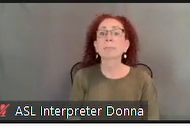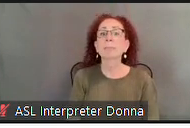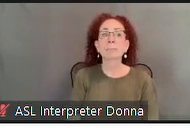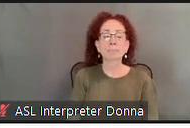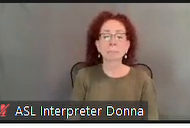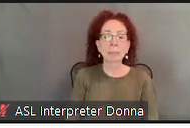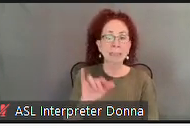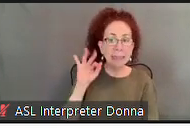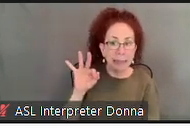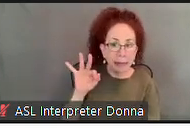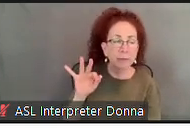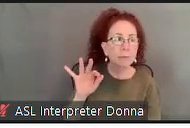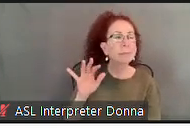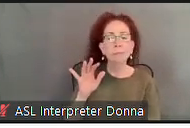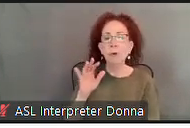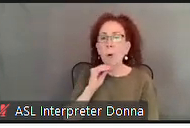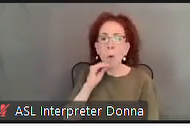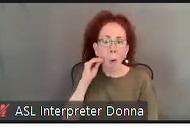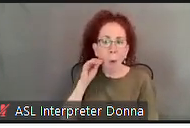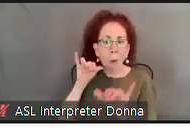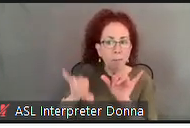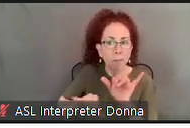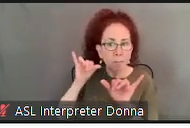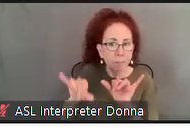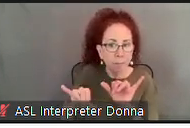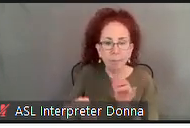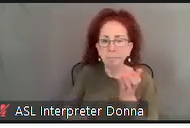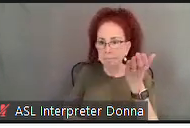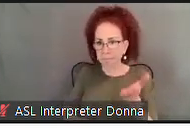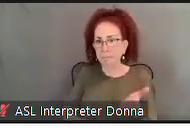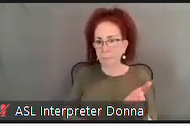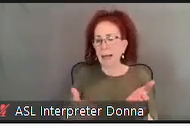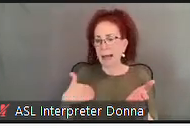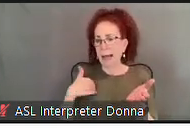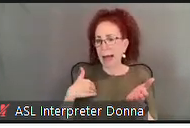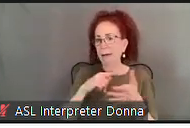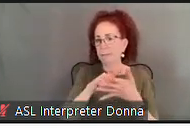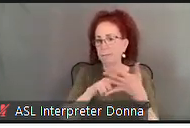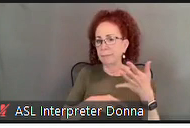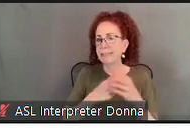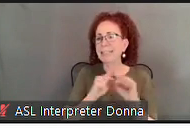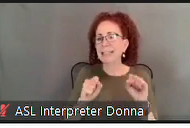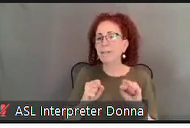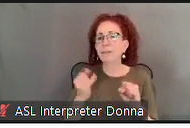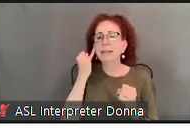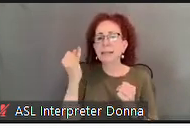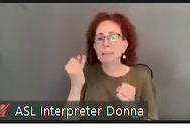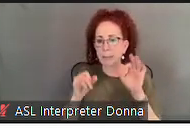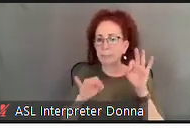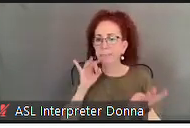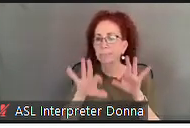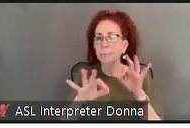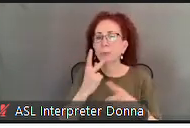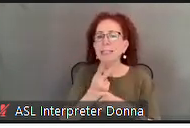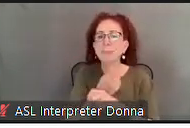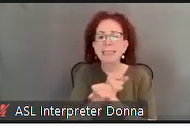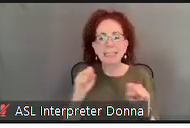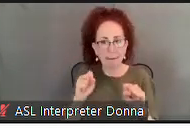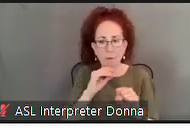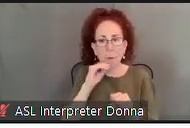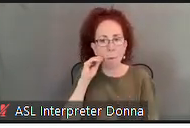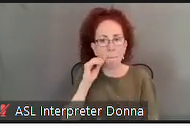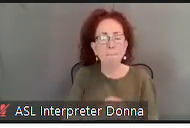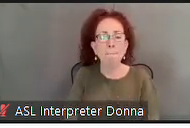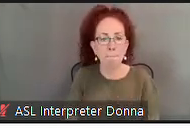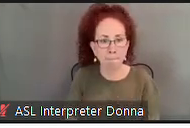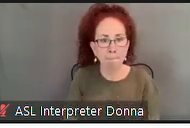天气的影响，会影响到你的健康。那这些是待在家里的这些朋友呢，我们是建议